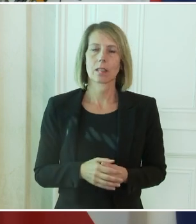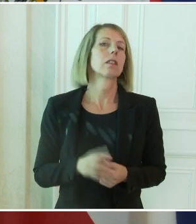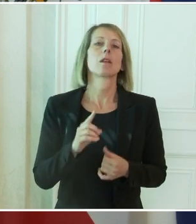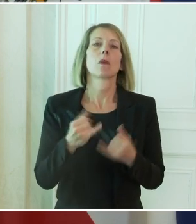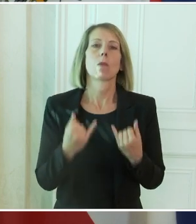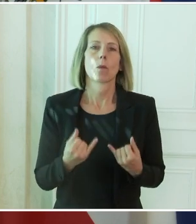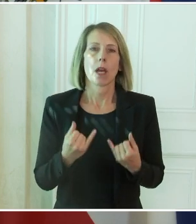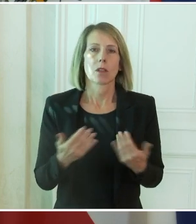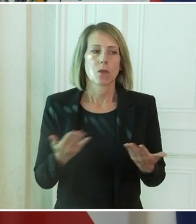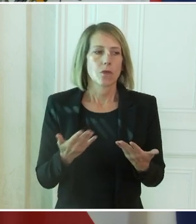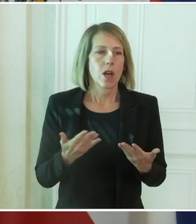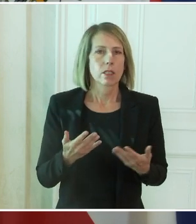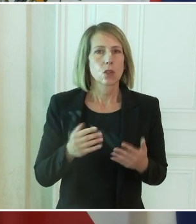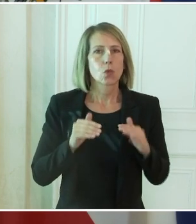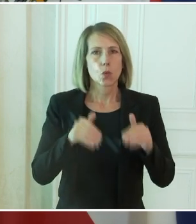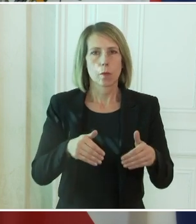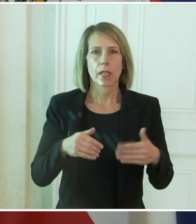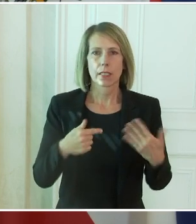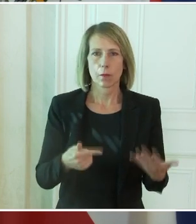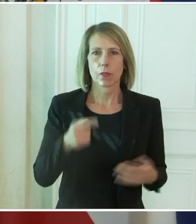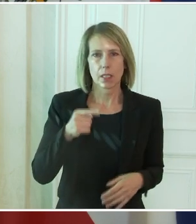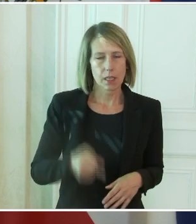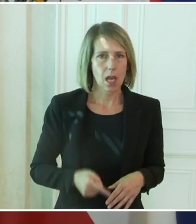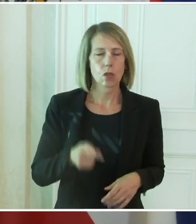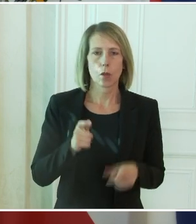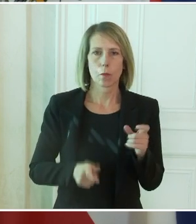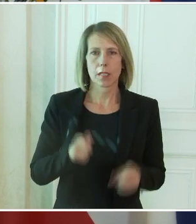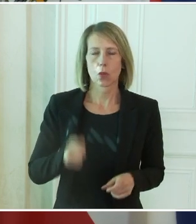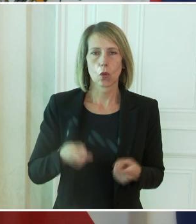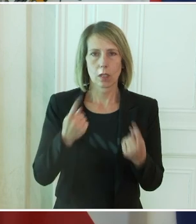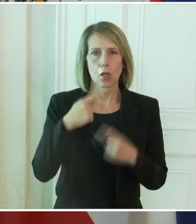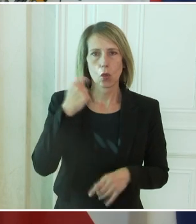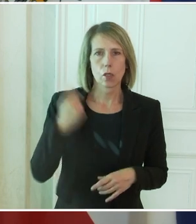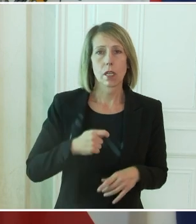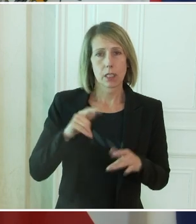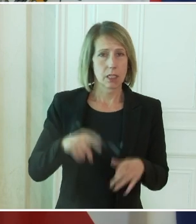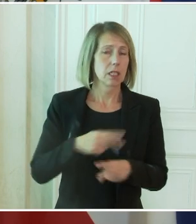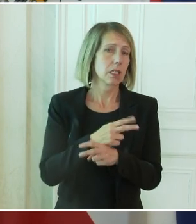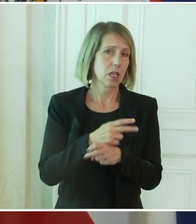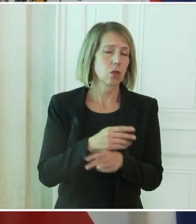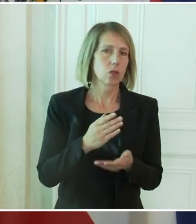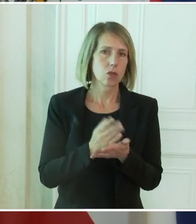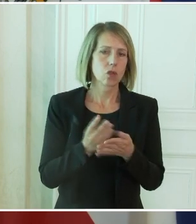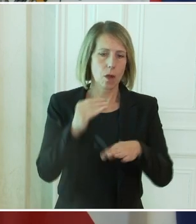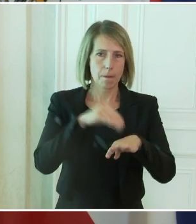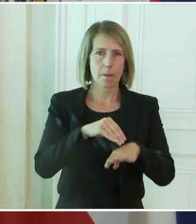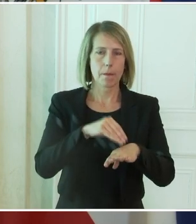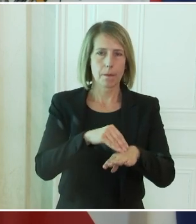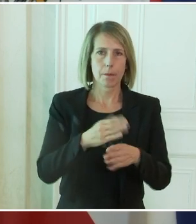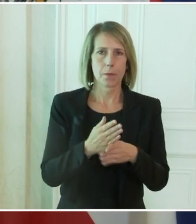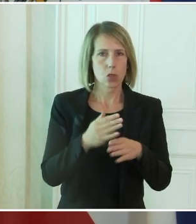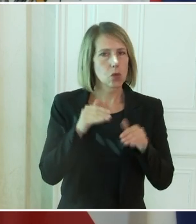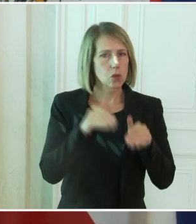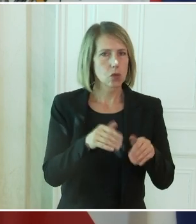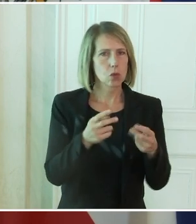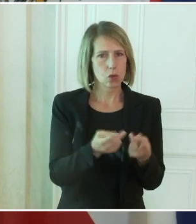sind es aber über 70.000 registrierte Ukrainerinnen und Ukrainer in Österreich, die hier Schutz suchen und